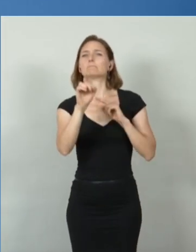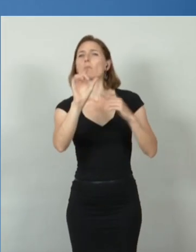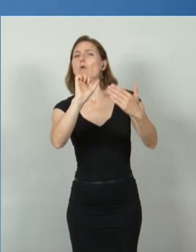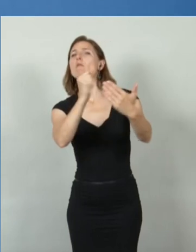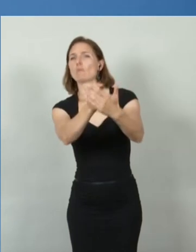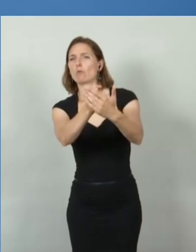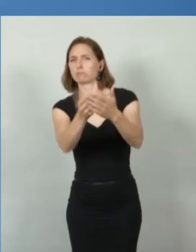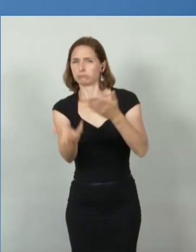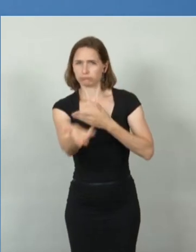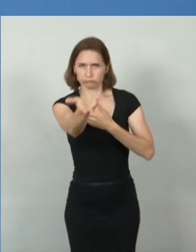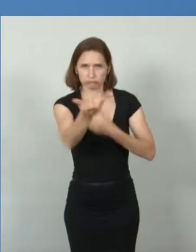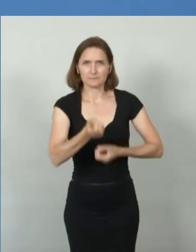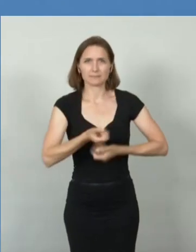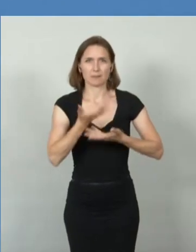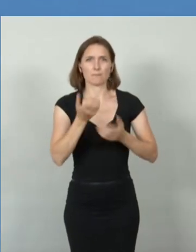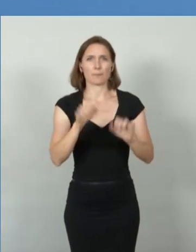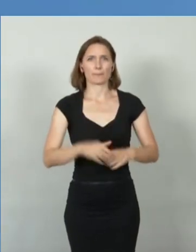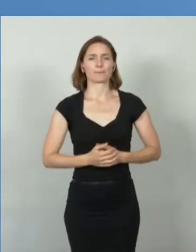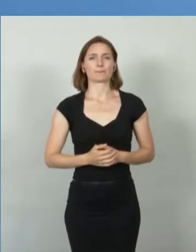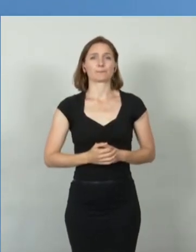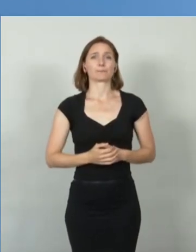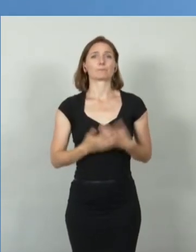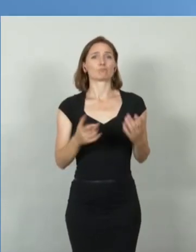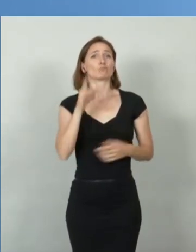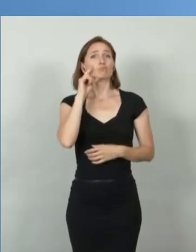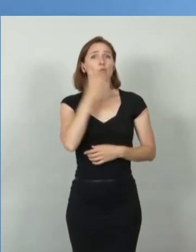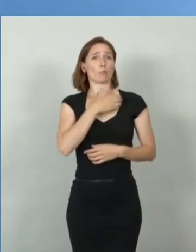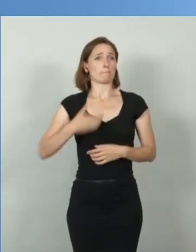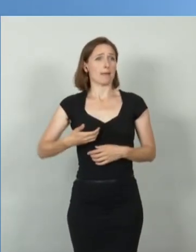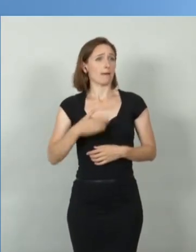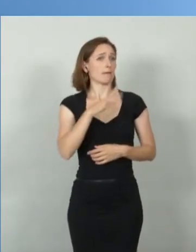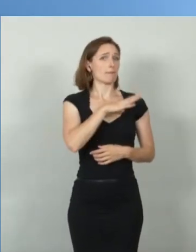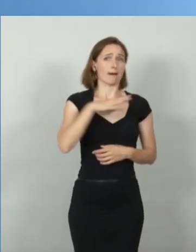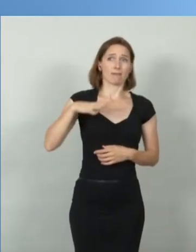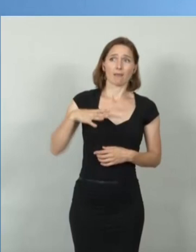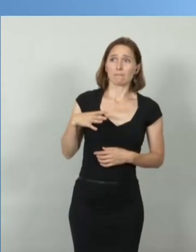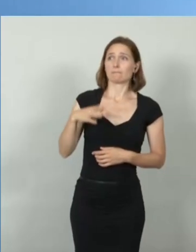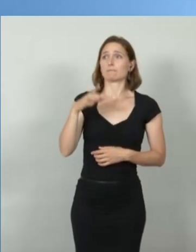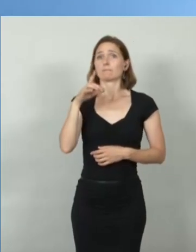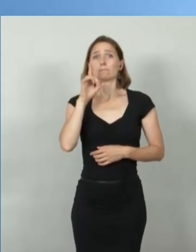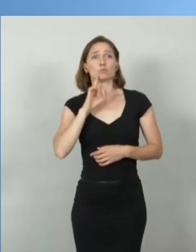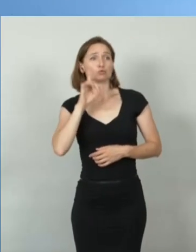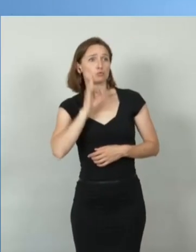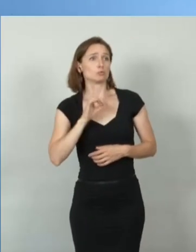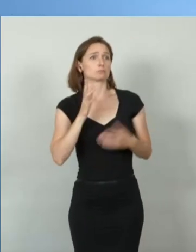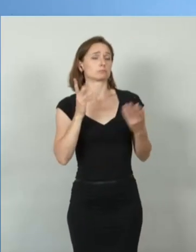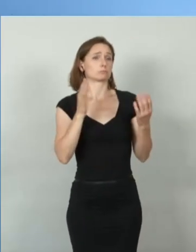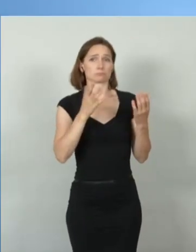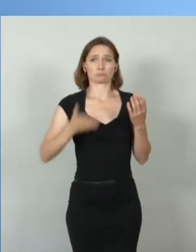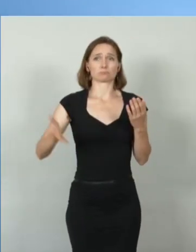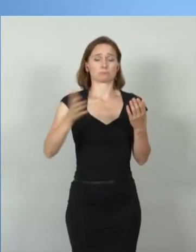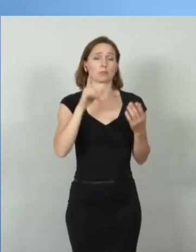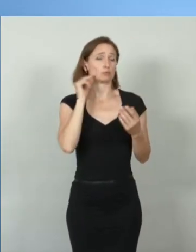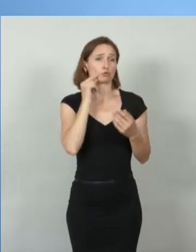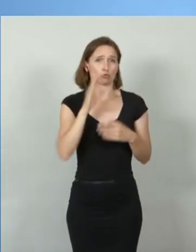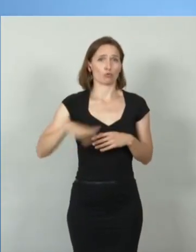vous avez la parole Monsieur le Maire Mesdames les concerts municipales messieurs les conseillers municipaux chers habitants